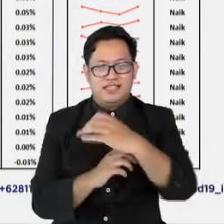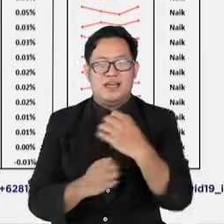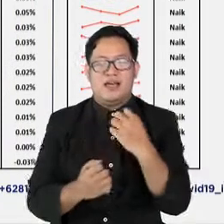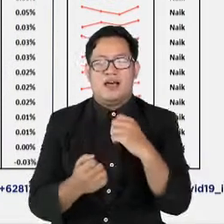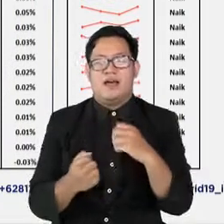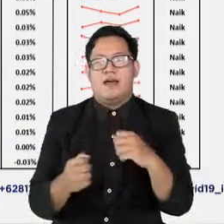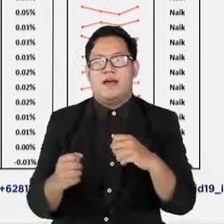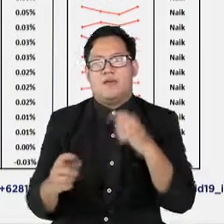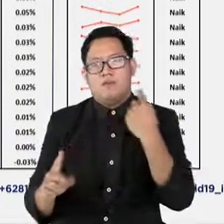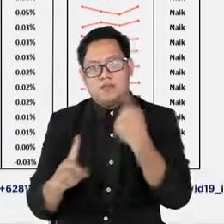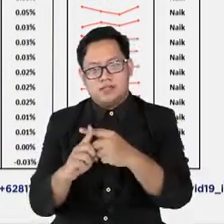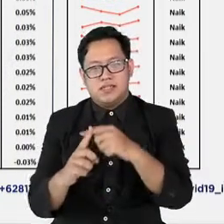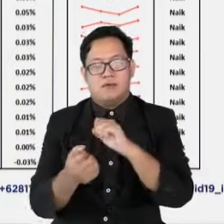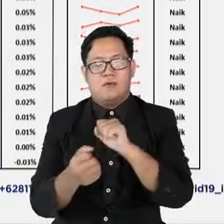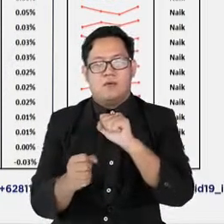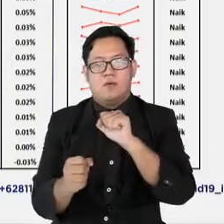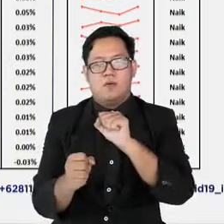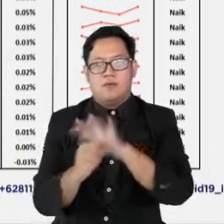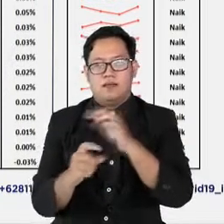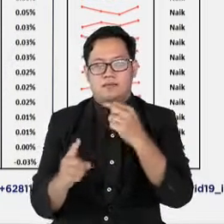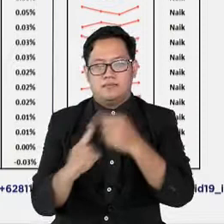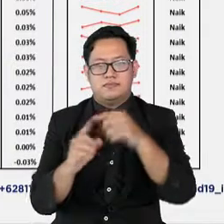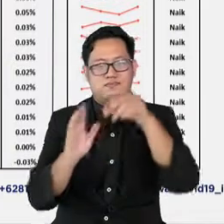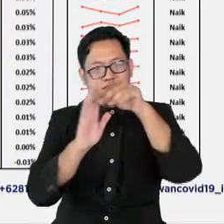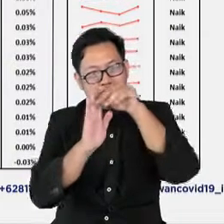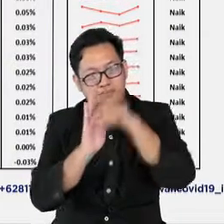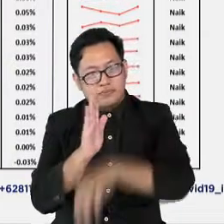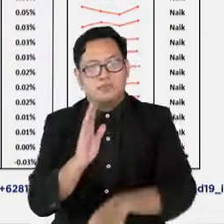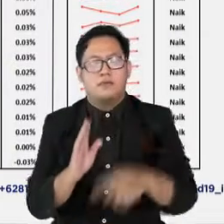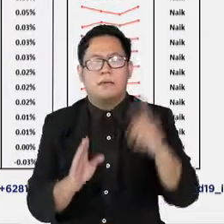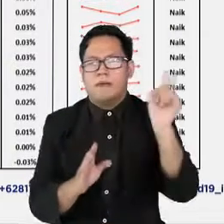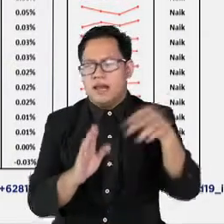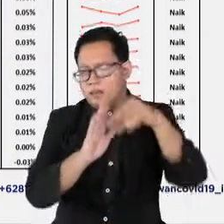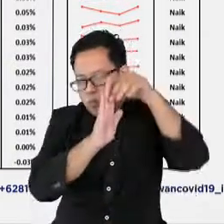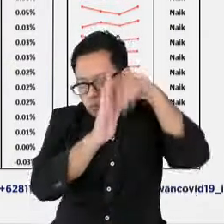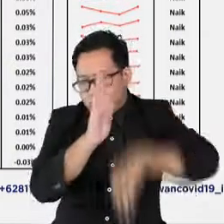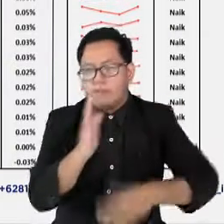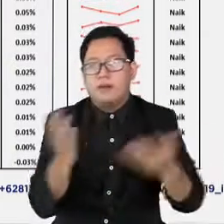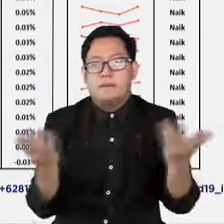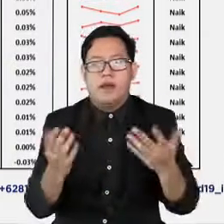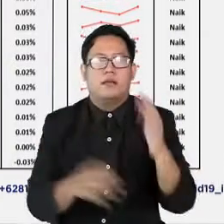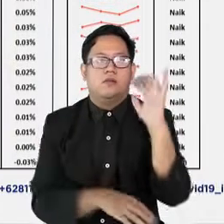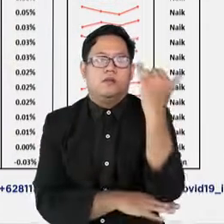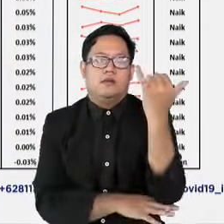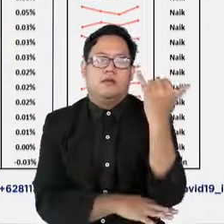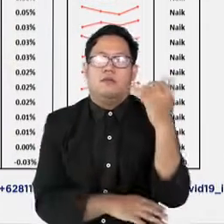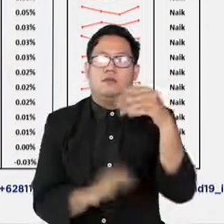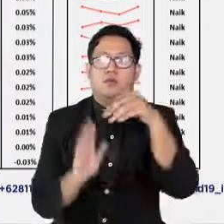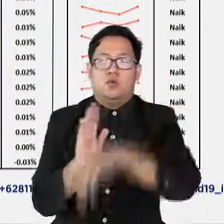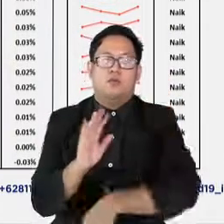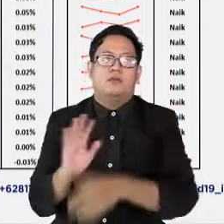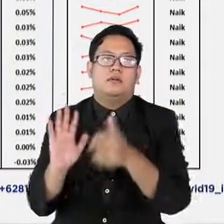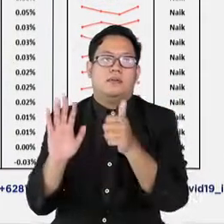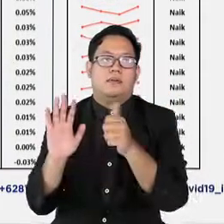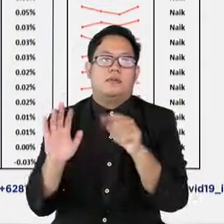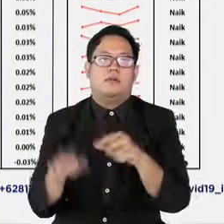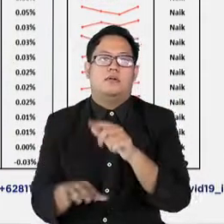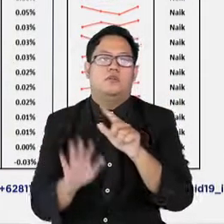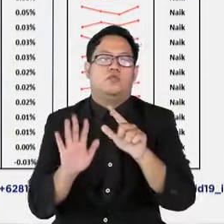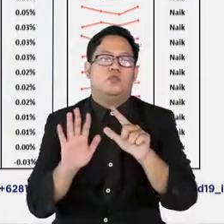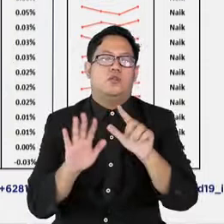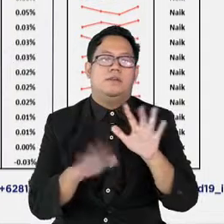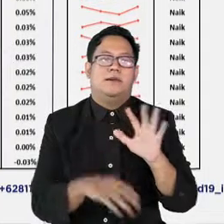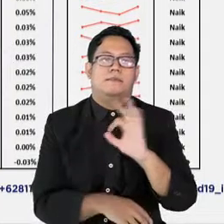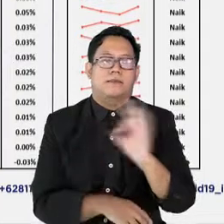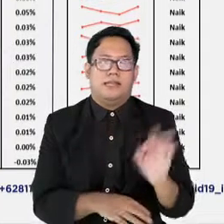penurunan paling besar terjadi di Daerah Istimewa Yogyakarta yaitu turun 6,7 5% kemudian